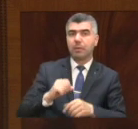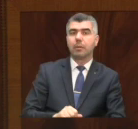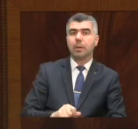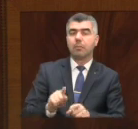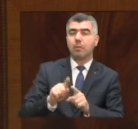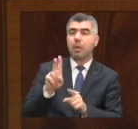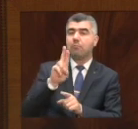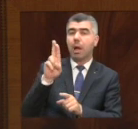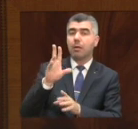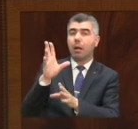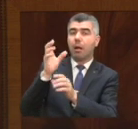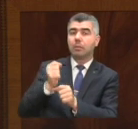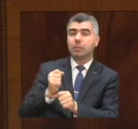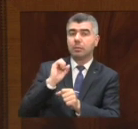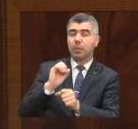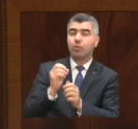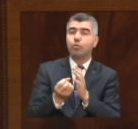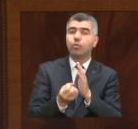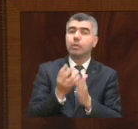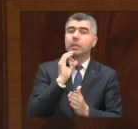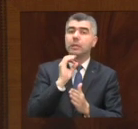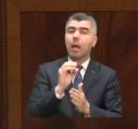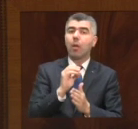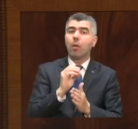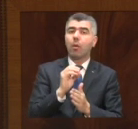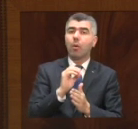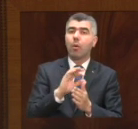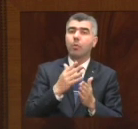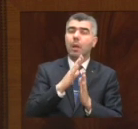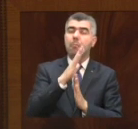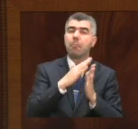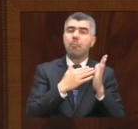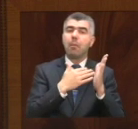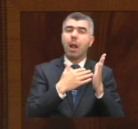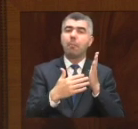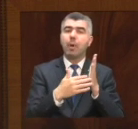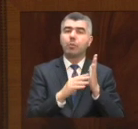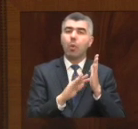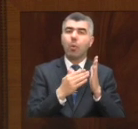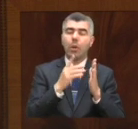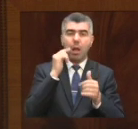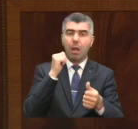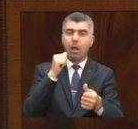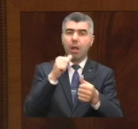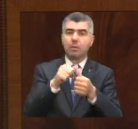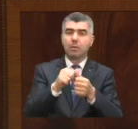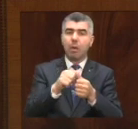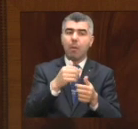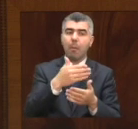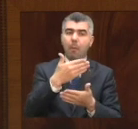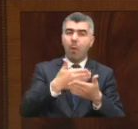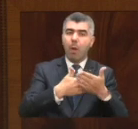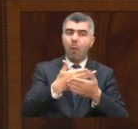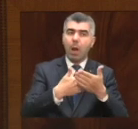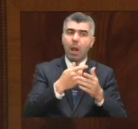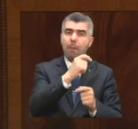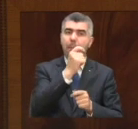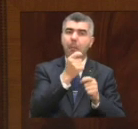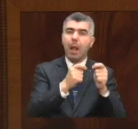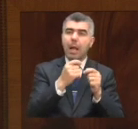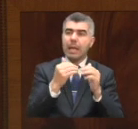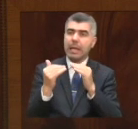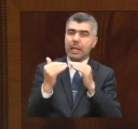الله تحتاج الى جيل جديد من الوكاله تضع على راسي اولويتها ارساء وثائق التعمير تضمن توزيع